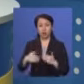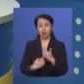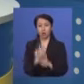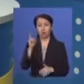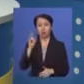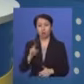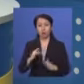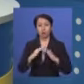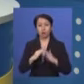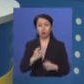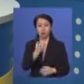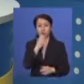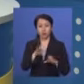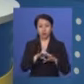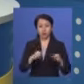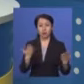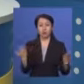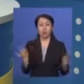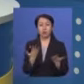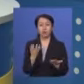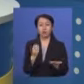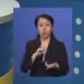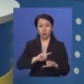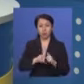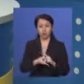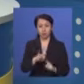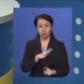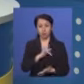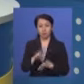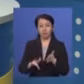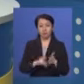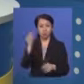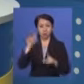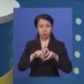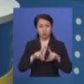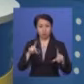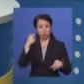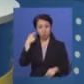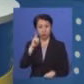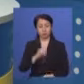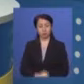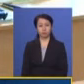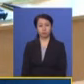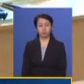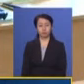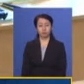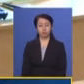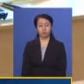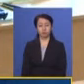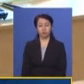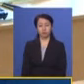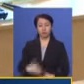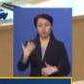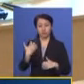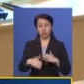человек. Новые окна, кровля и теплоснабжение. Какие еще изменения произошли в городских школах, узнаете далее. В